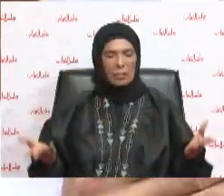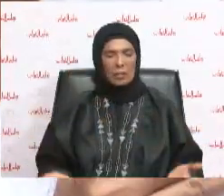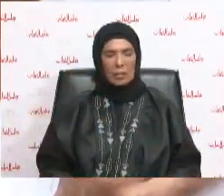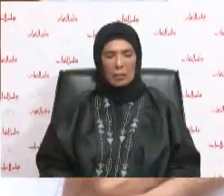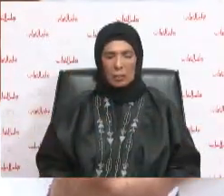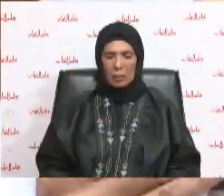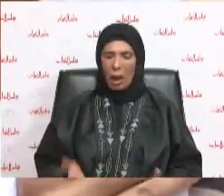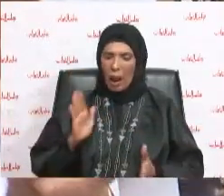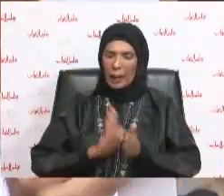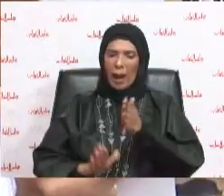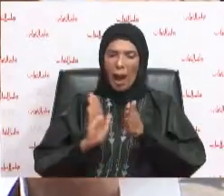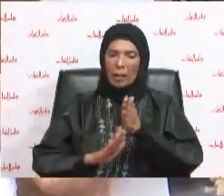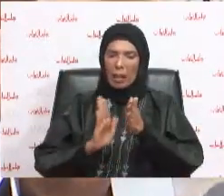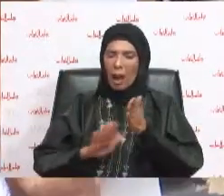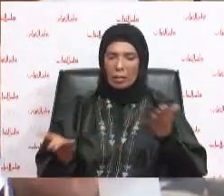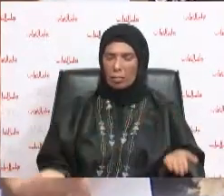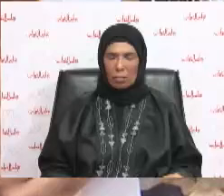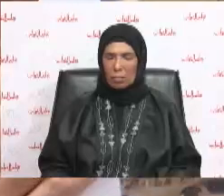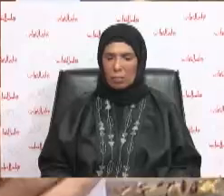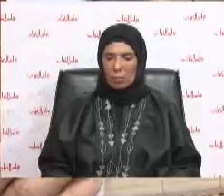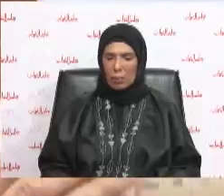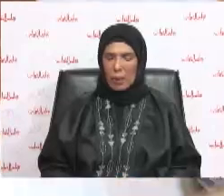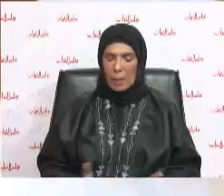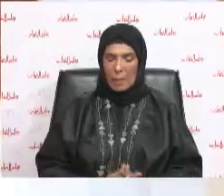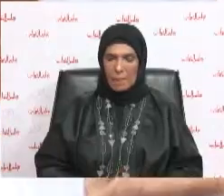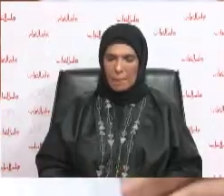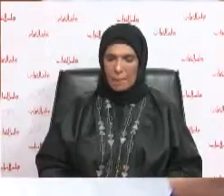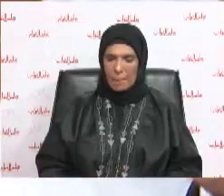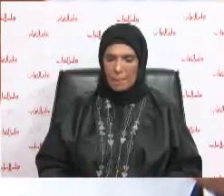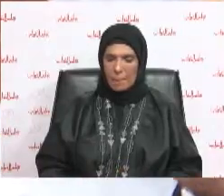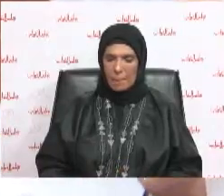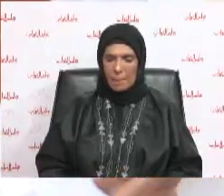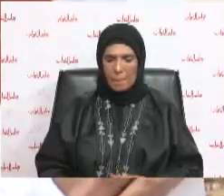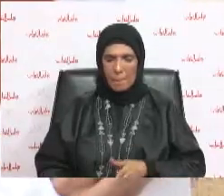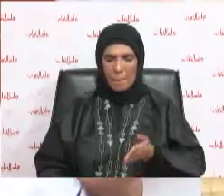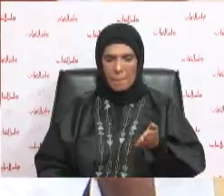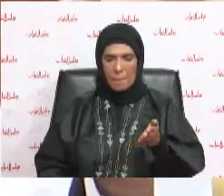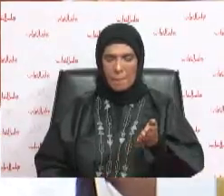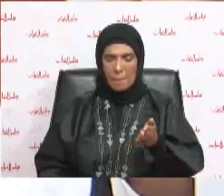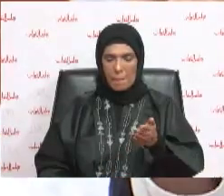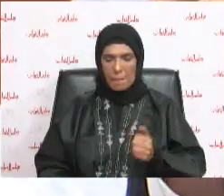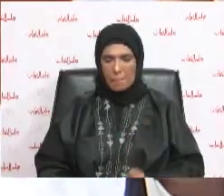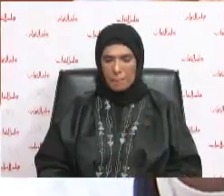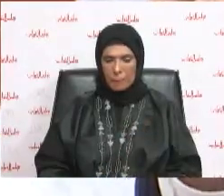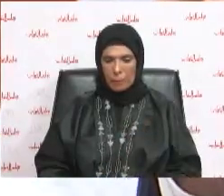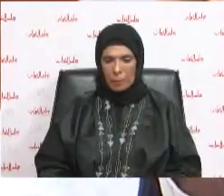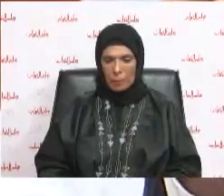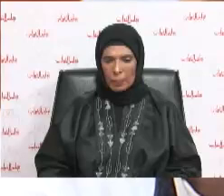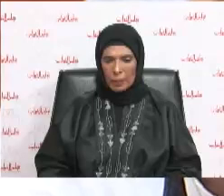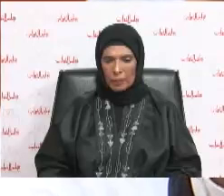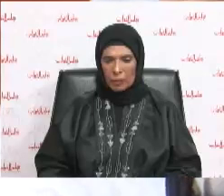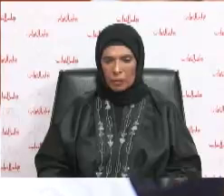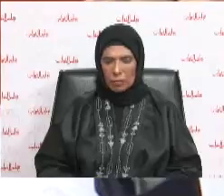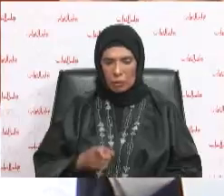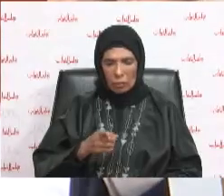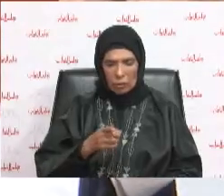أمراض يعني من مسؤول عن البشر مسؤول عن المواطن. هاي الشغلة الثانية هاي المحجر إذا أسمح نشوف